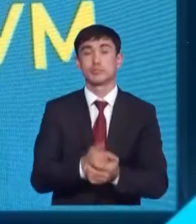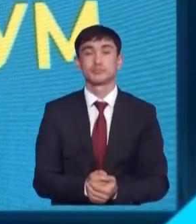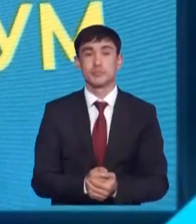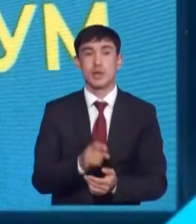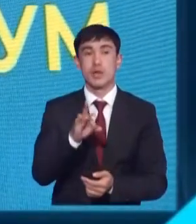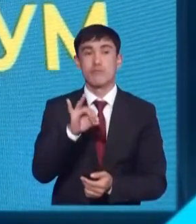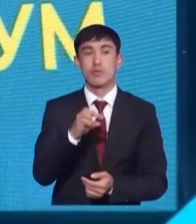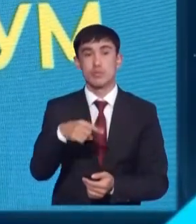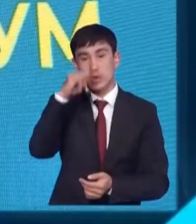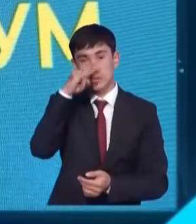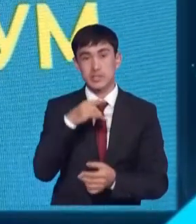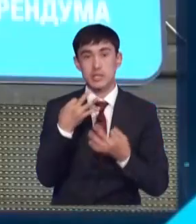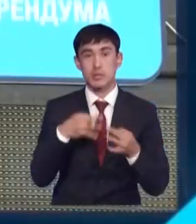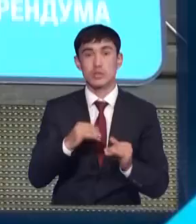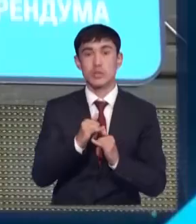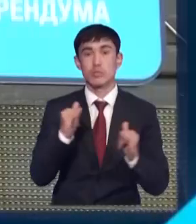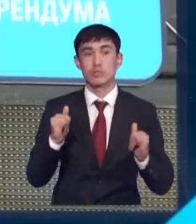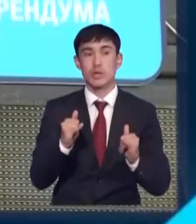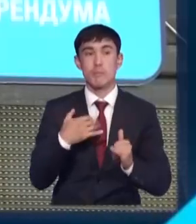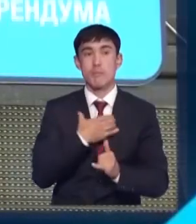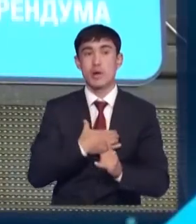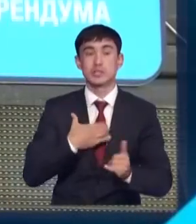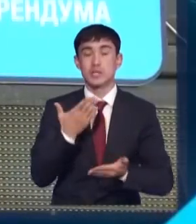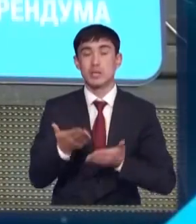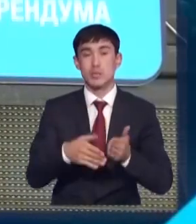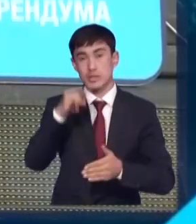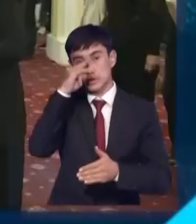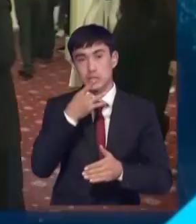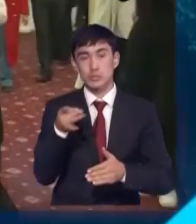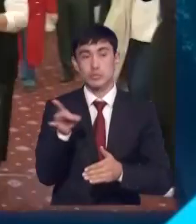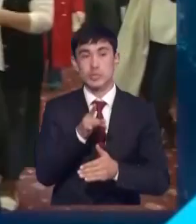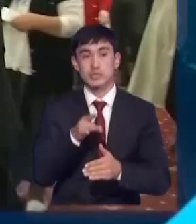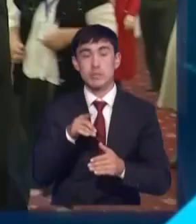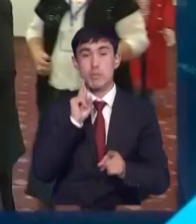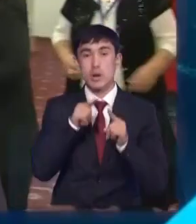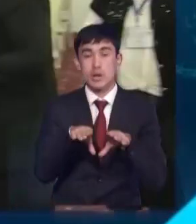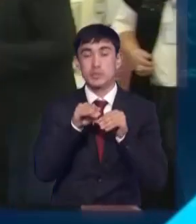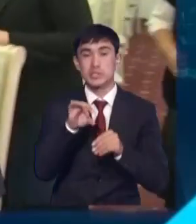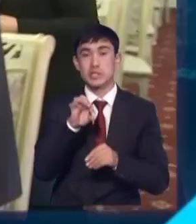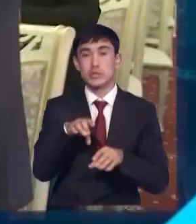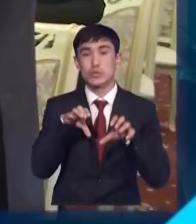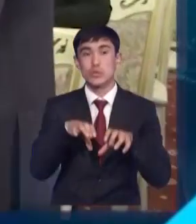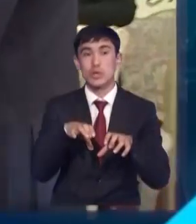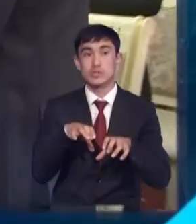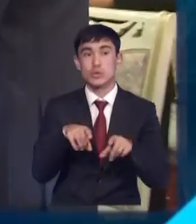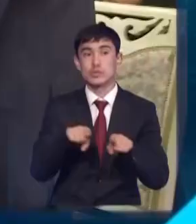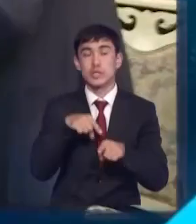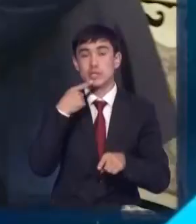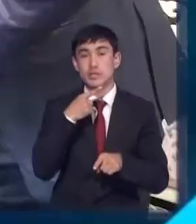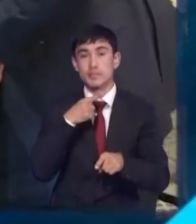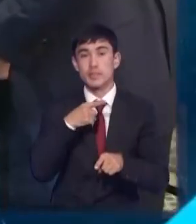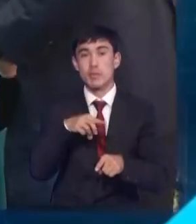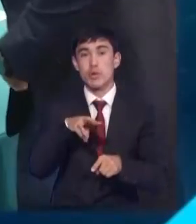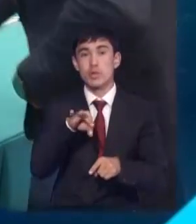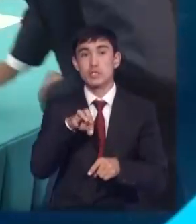Референдум Қазақстанның демократиялық дамуындағы маңызды қадам. Қазақстан Республикасы парламенті сенатының төрағасы осылай дейді.